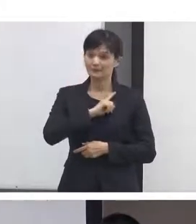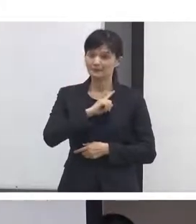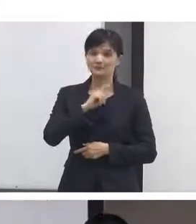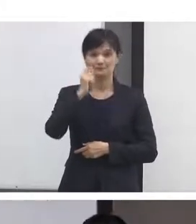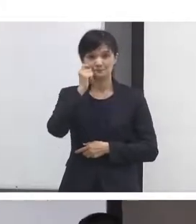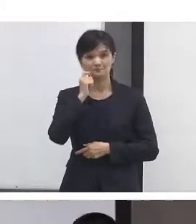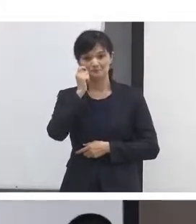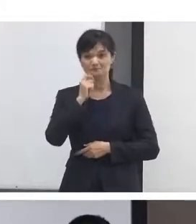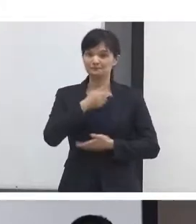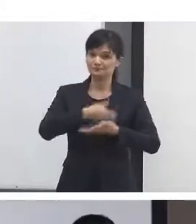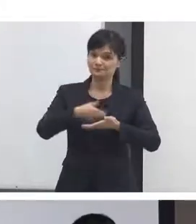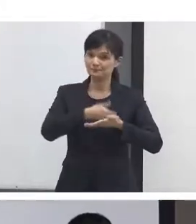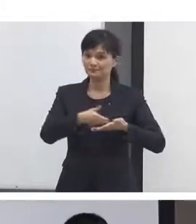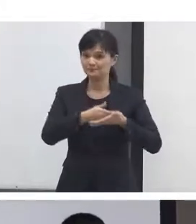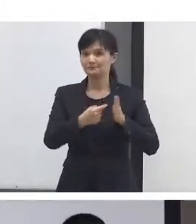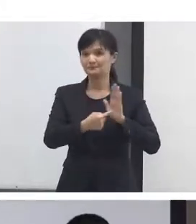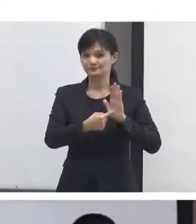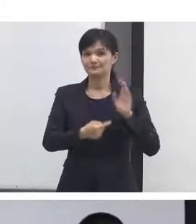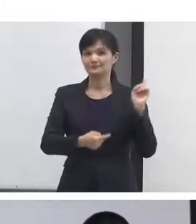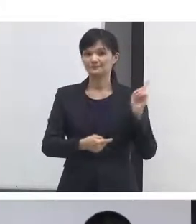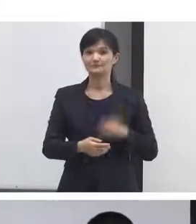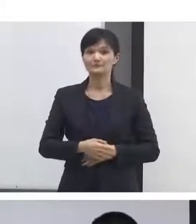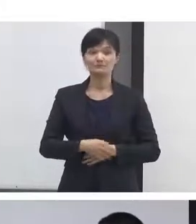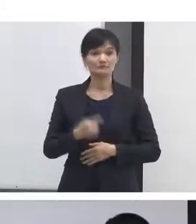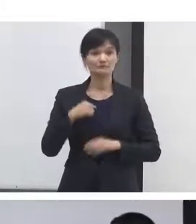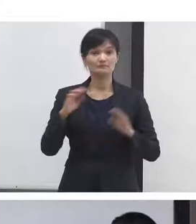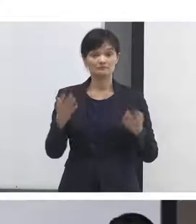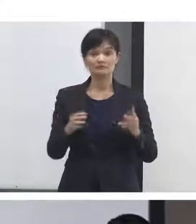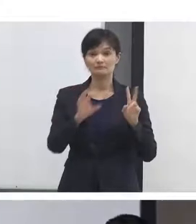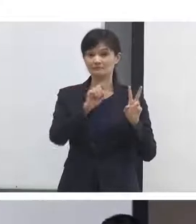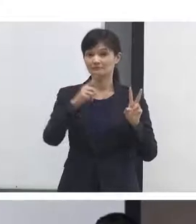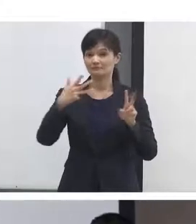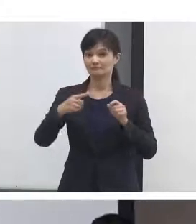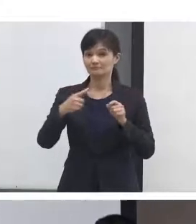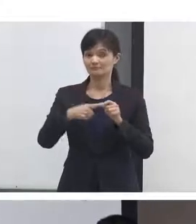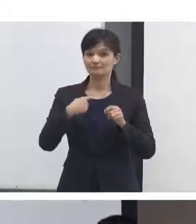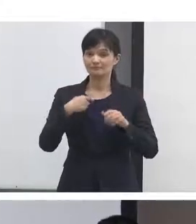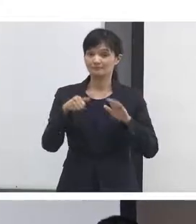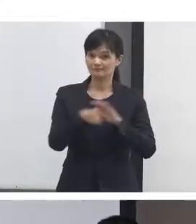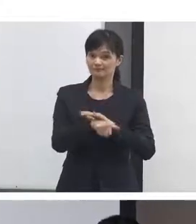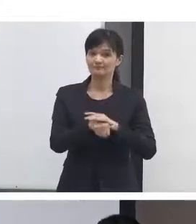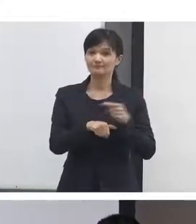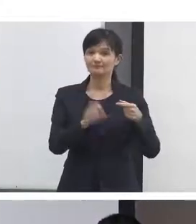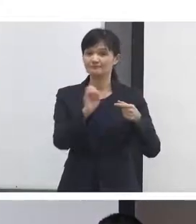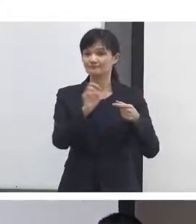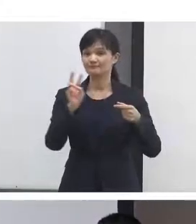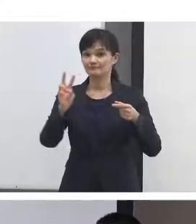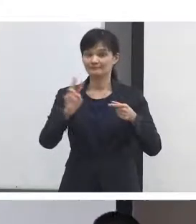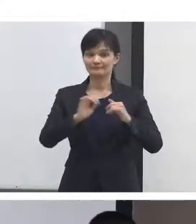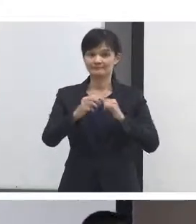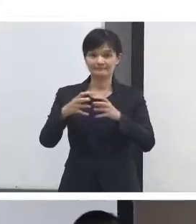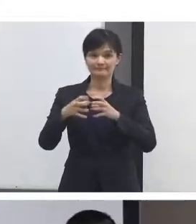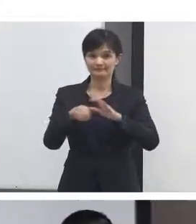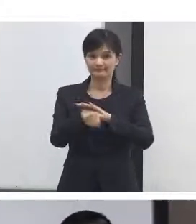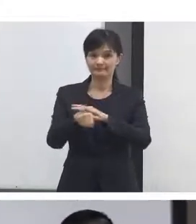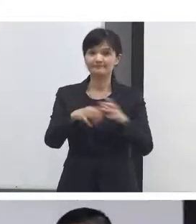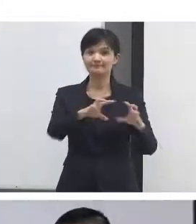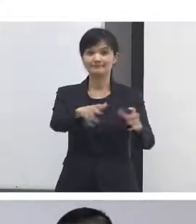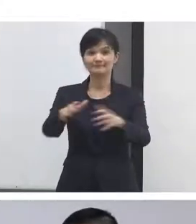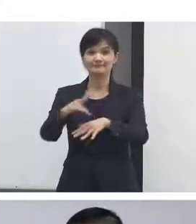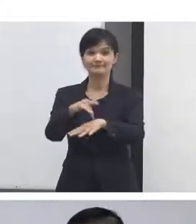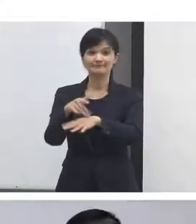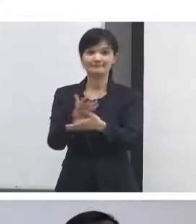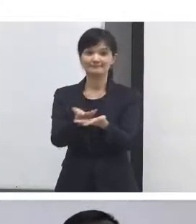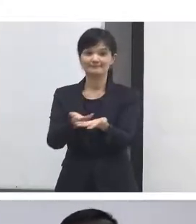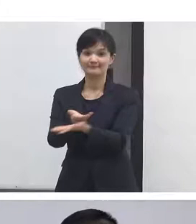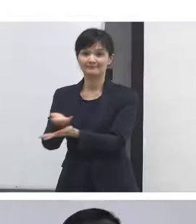好，我大概在2018年的时候开始参与 G0V 社群相关的一些国际的活动。那时候在会参与一些